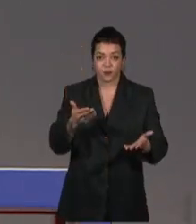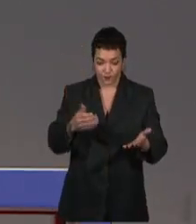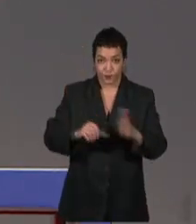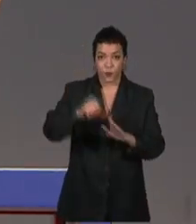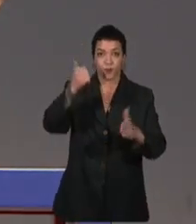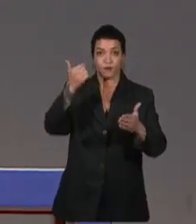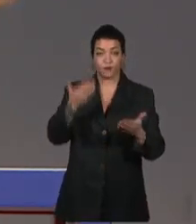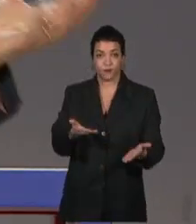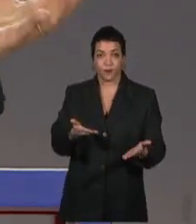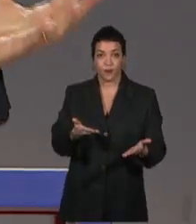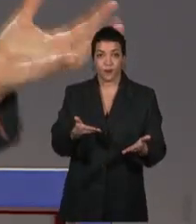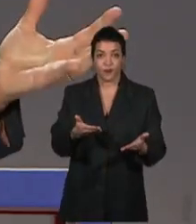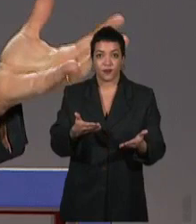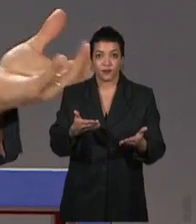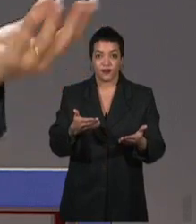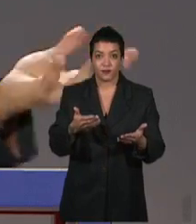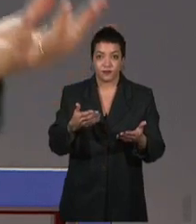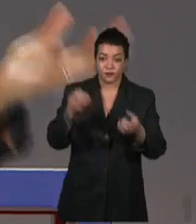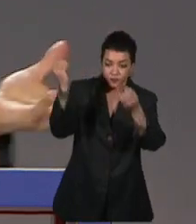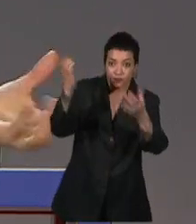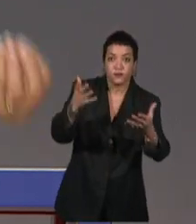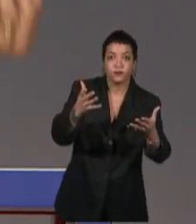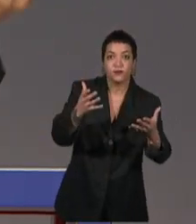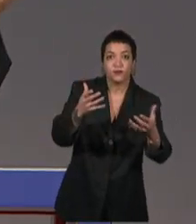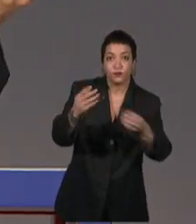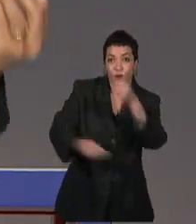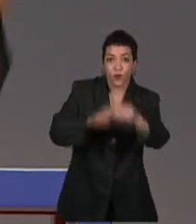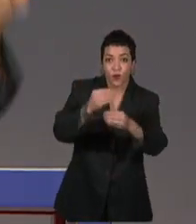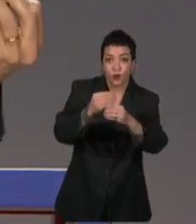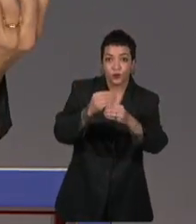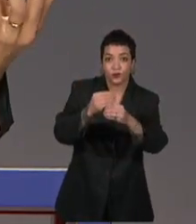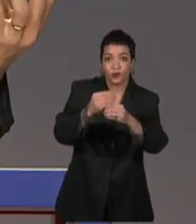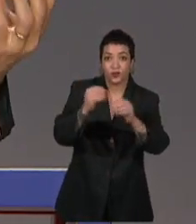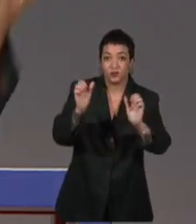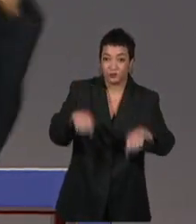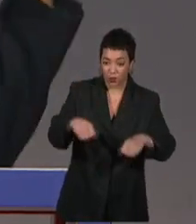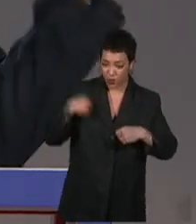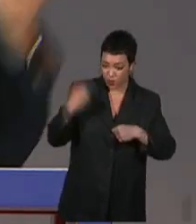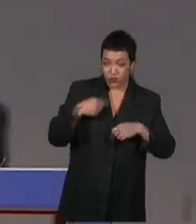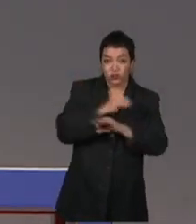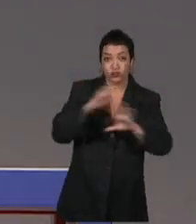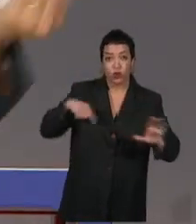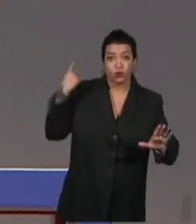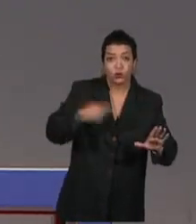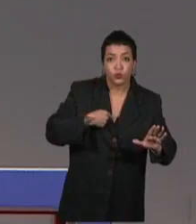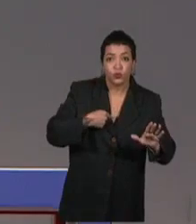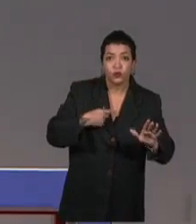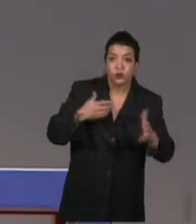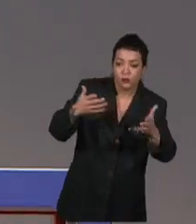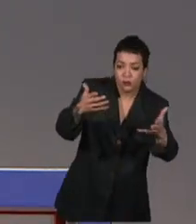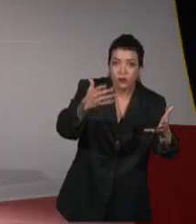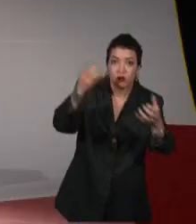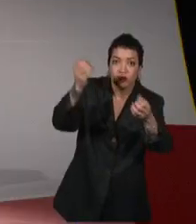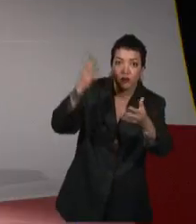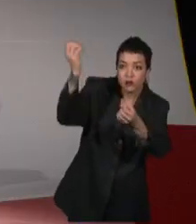Pour la première fois, le sort du monde pourrait s'écrire sans nous. Dans 10 ans, serons-nous encore